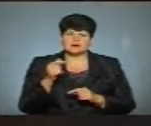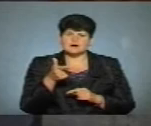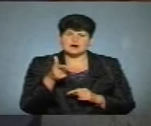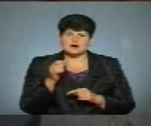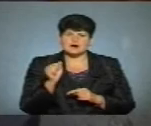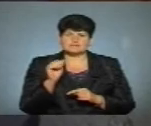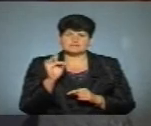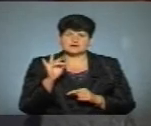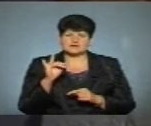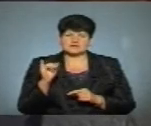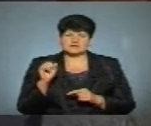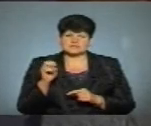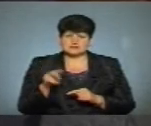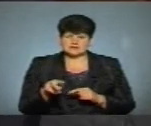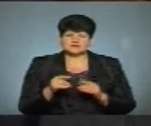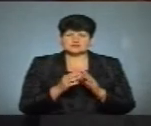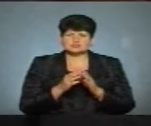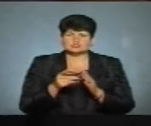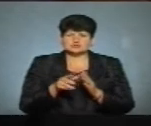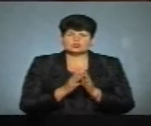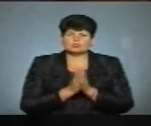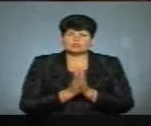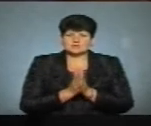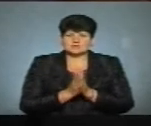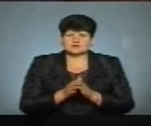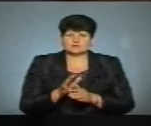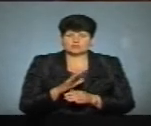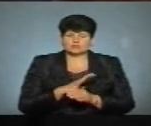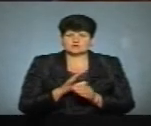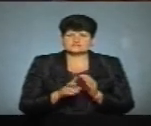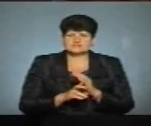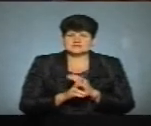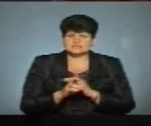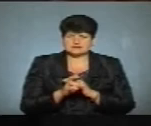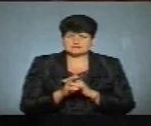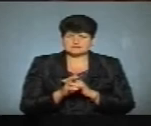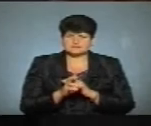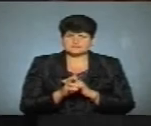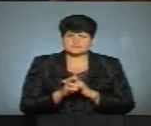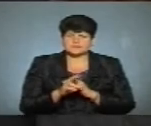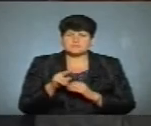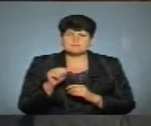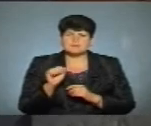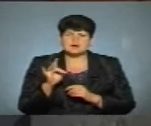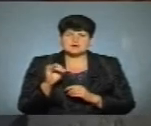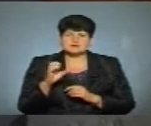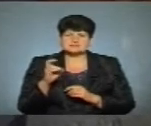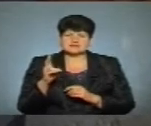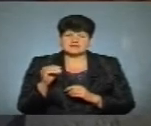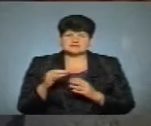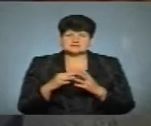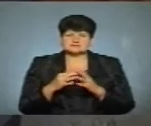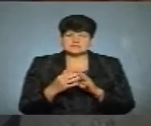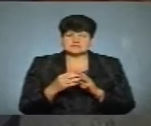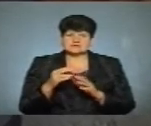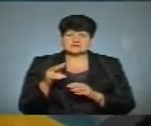Гавриїл, який є з чину моління, яка знаходилася в церкві, це церква Святої Параскеви, яка знаходилася в селі Дельова,